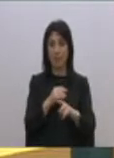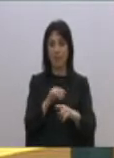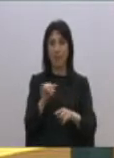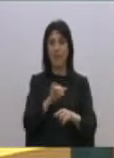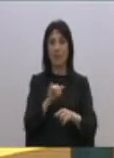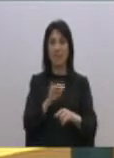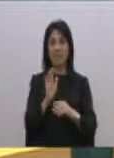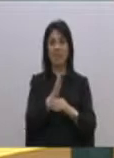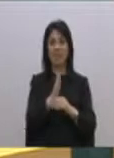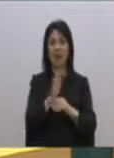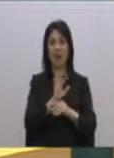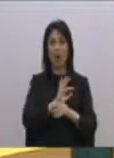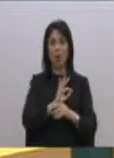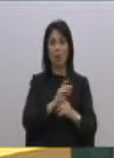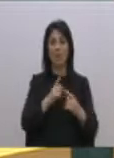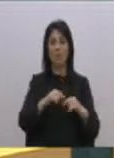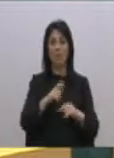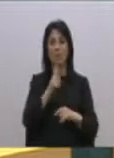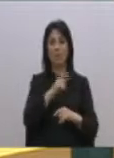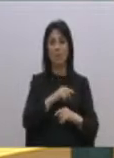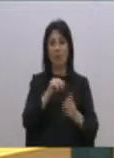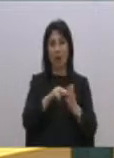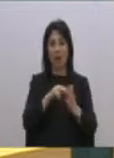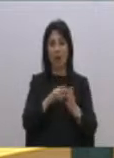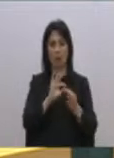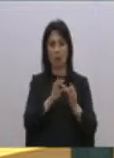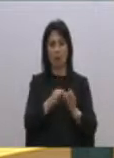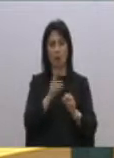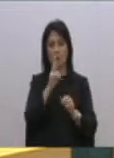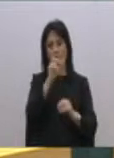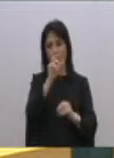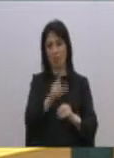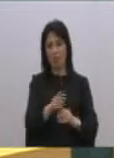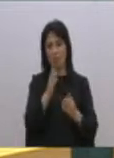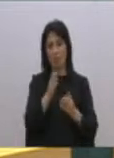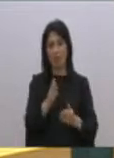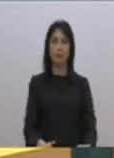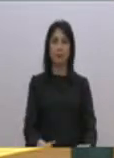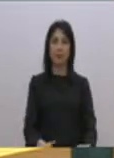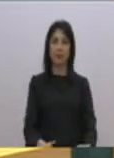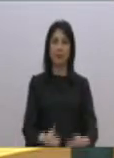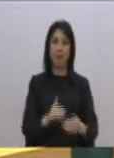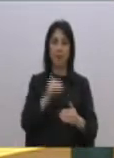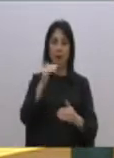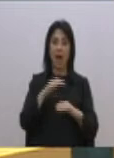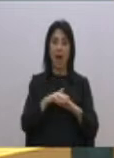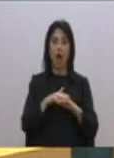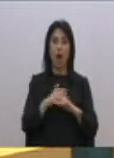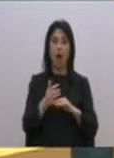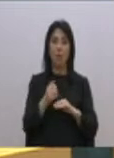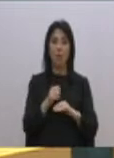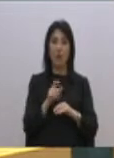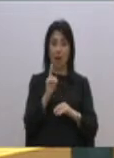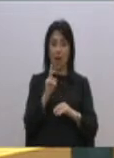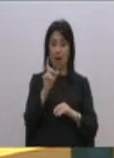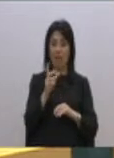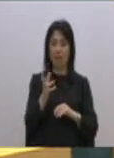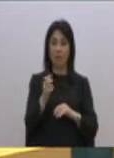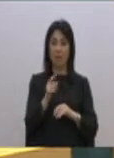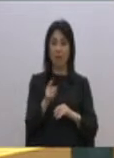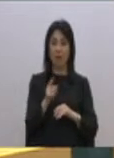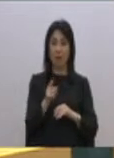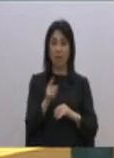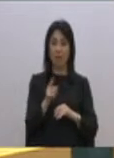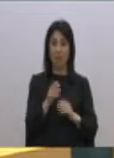სადაც ცალკეული იუსტიციის საბჭოს წევრი აფასებს კონკრეტულ კანდიდატს, ხო? ქულები მიიღო ისეთმა კანდიდატმა